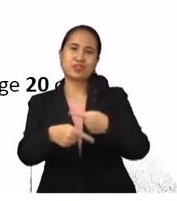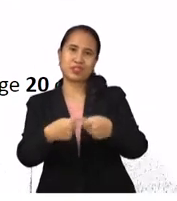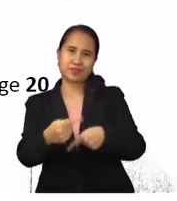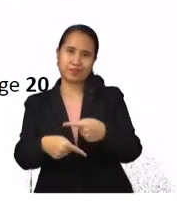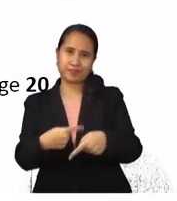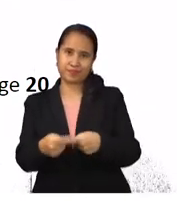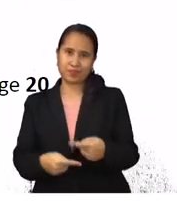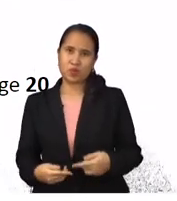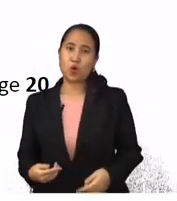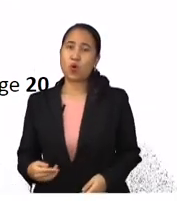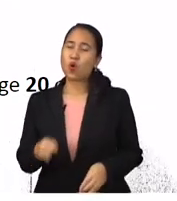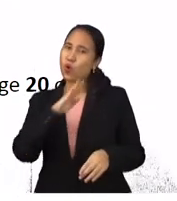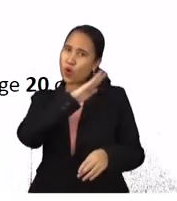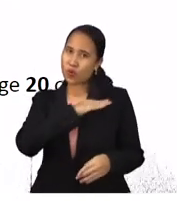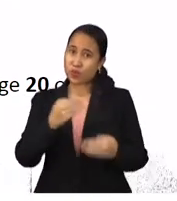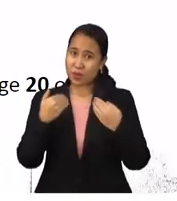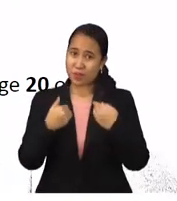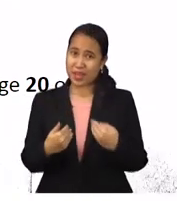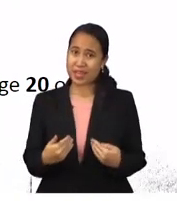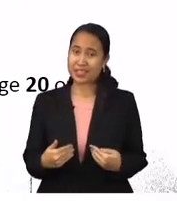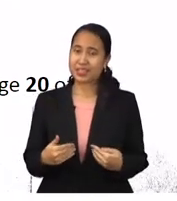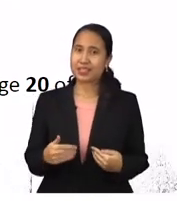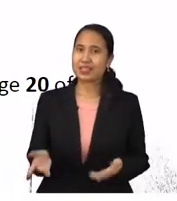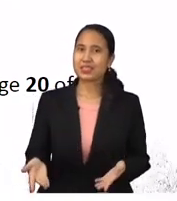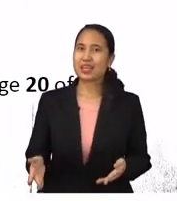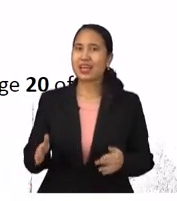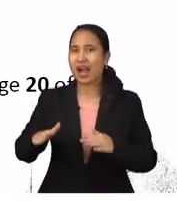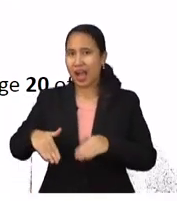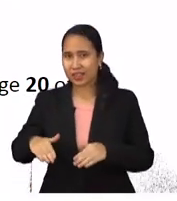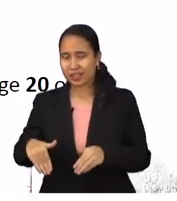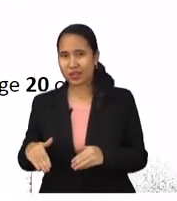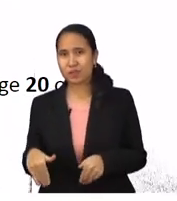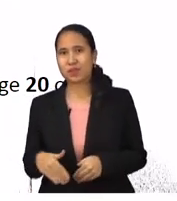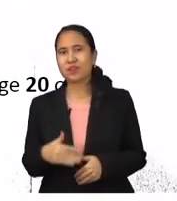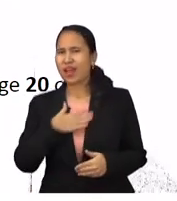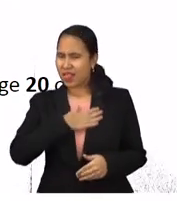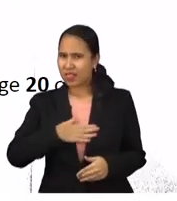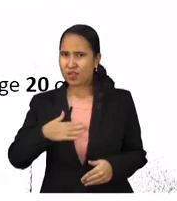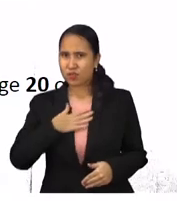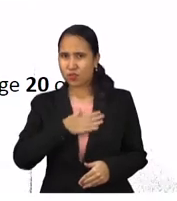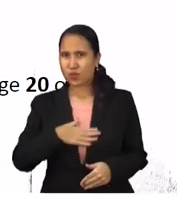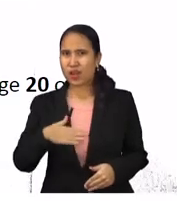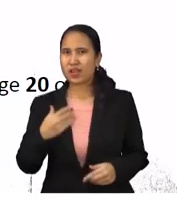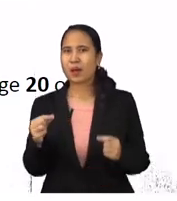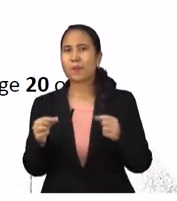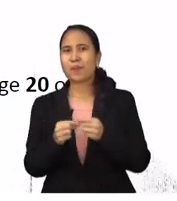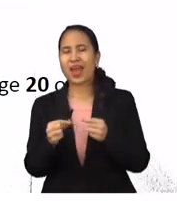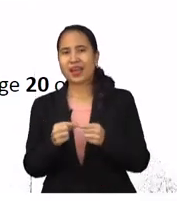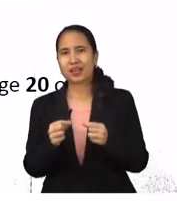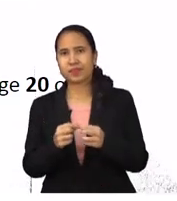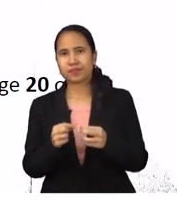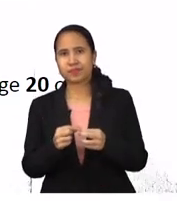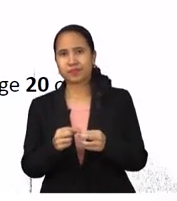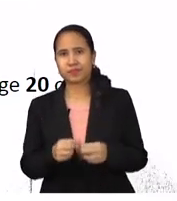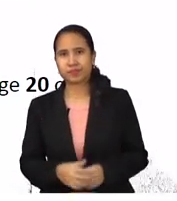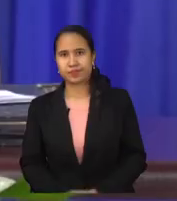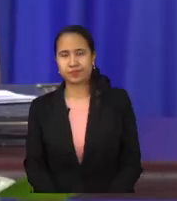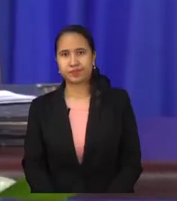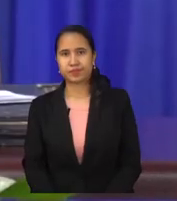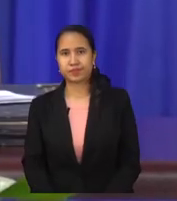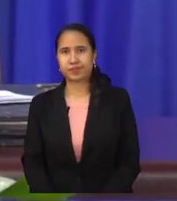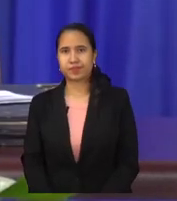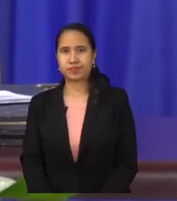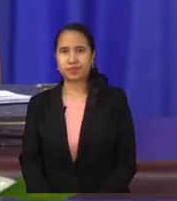de slachtoffers en nabestaanden, zoals is gewaarborgd in artikel 14 van het internationaal verdrag in zaken burger- en politieke